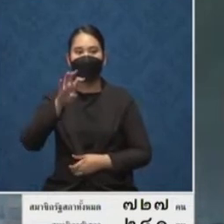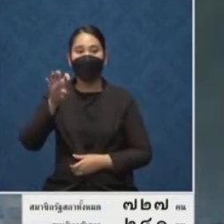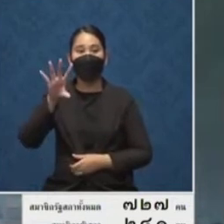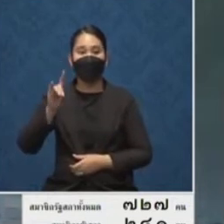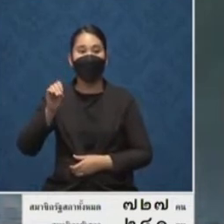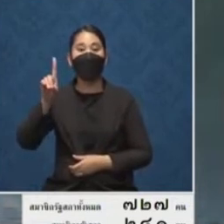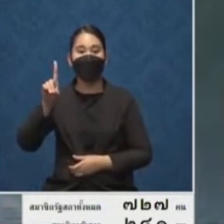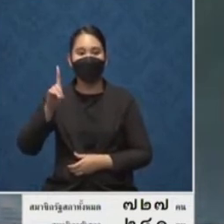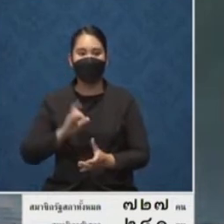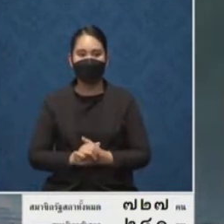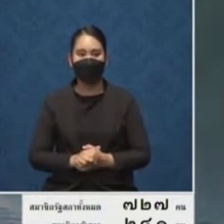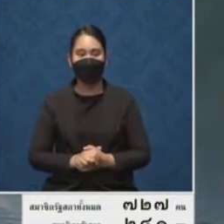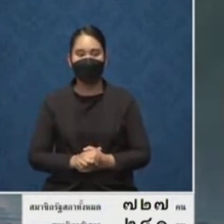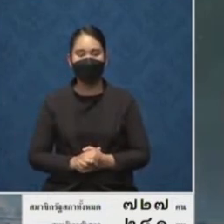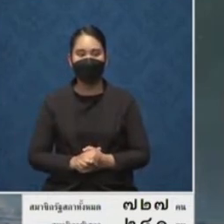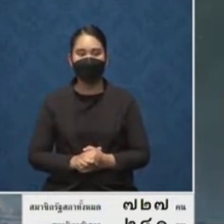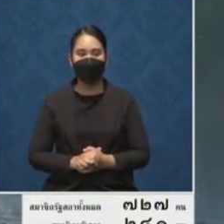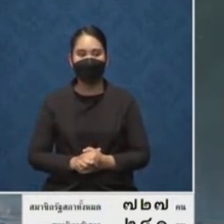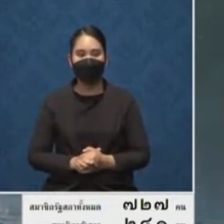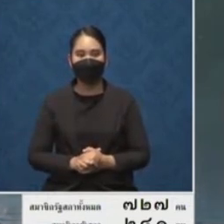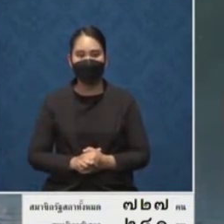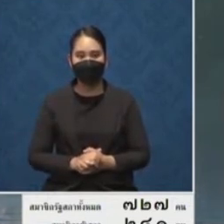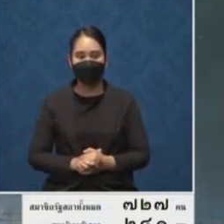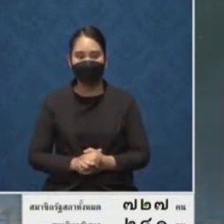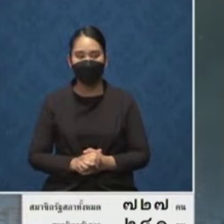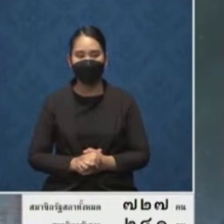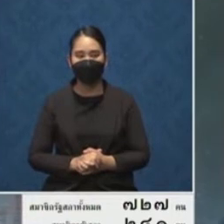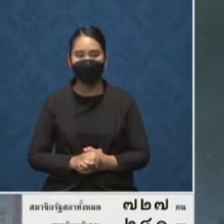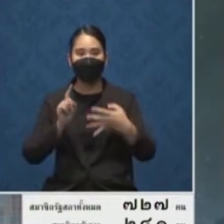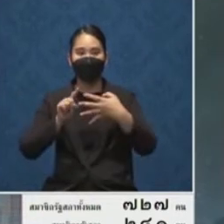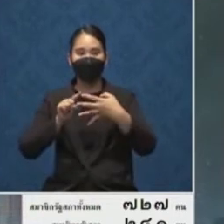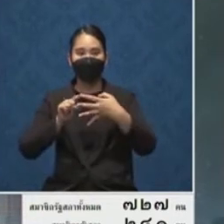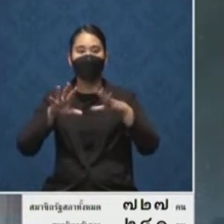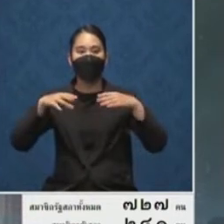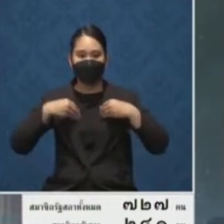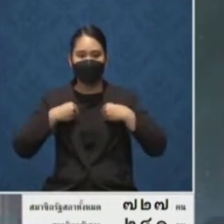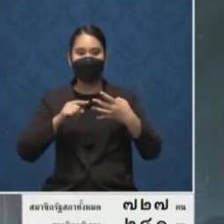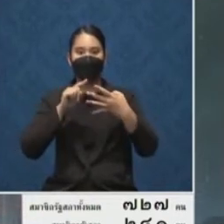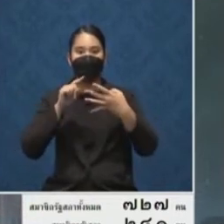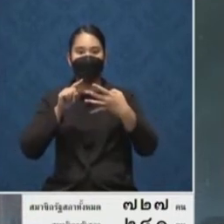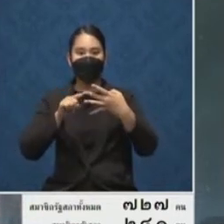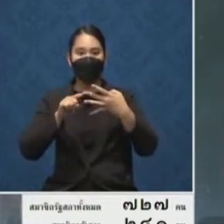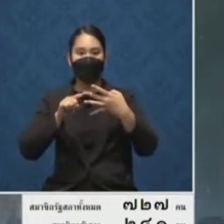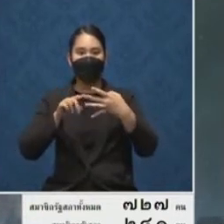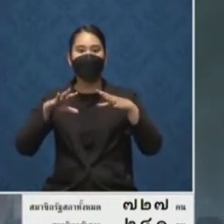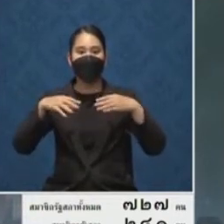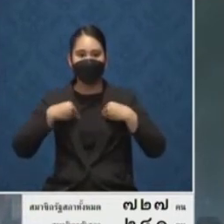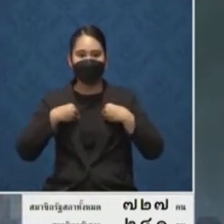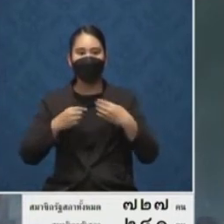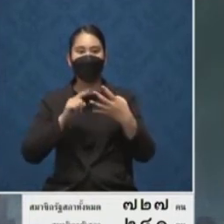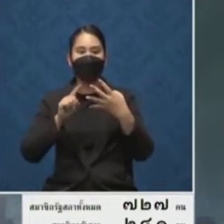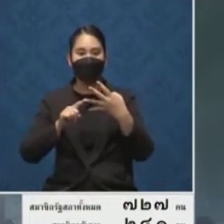481นายวิวัฒชัยโหตะไวสยะ 1รับหลักการ2รับหลัก